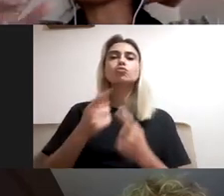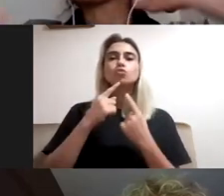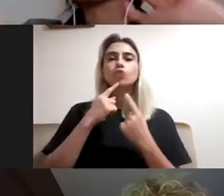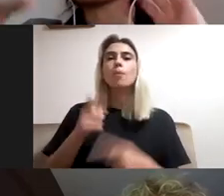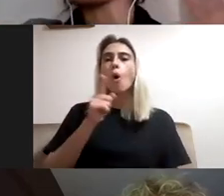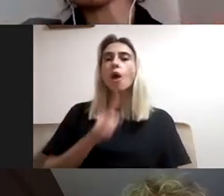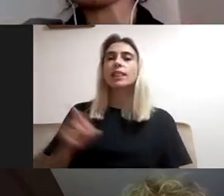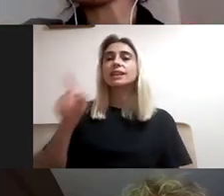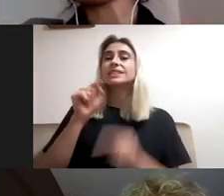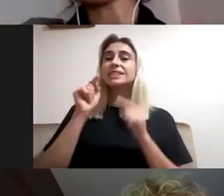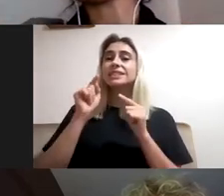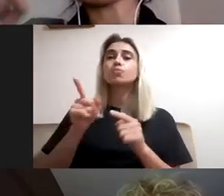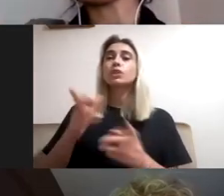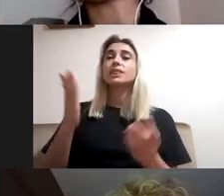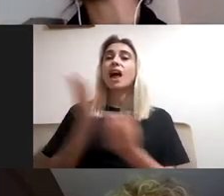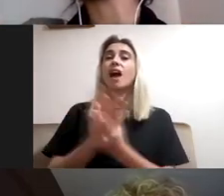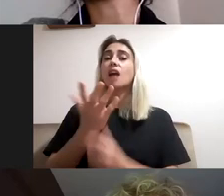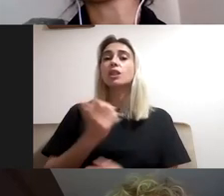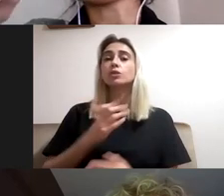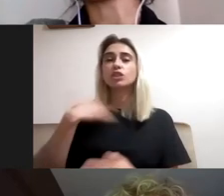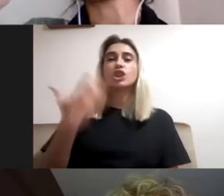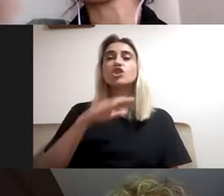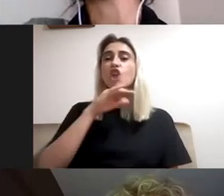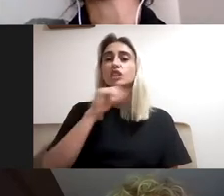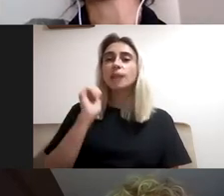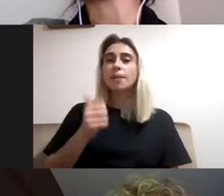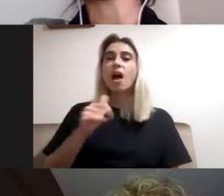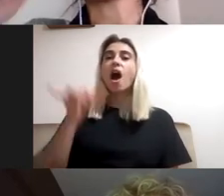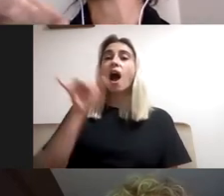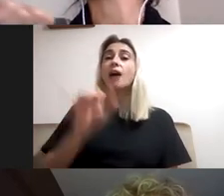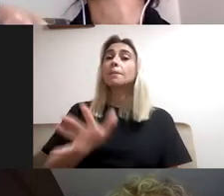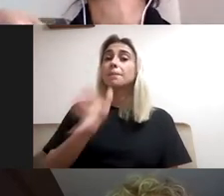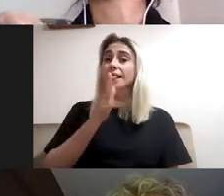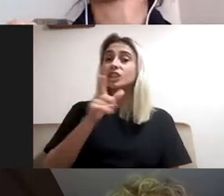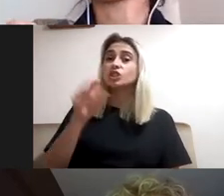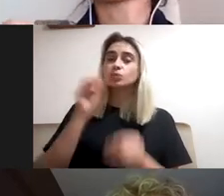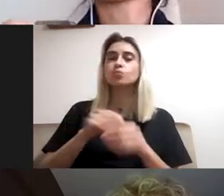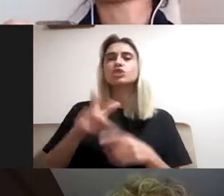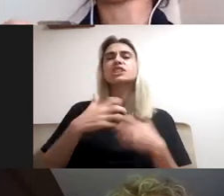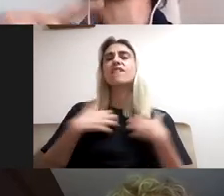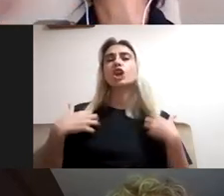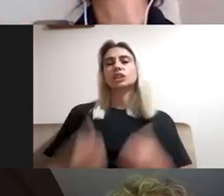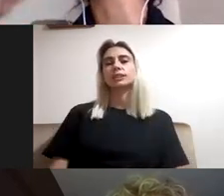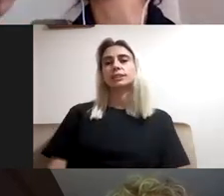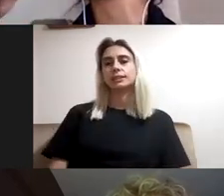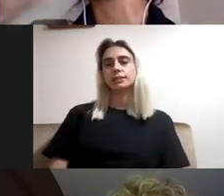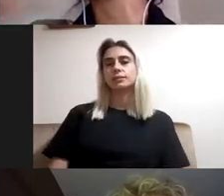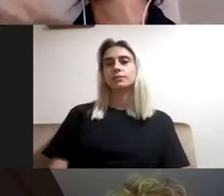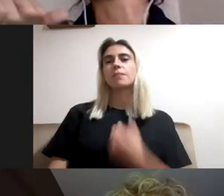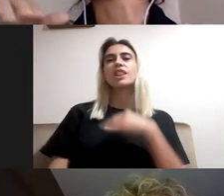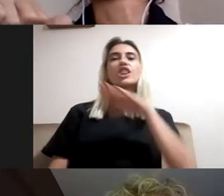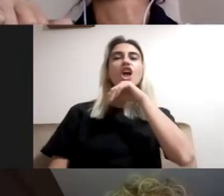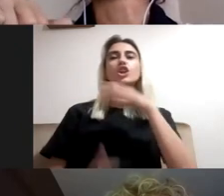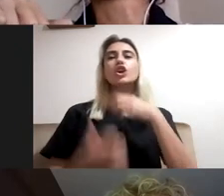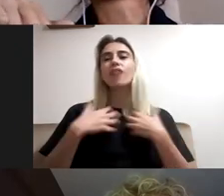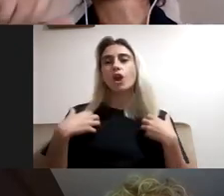Diyorum ki sizler bu dersi aldıktan sonra yaşlandığınızda haklarınızı bildiğiniz için bunları savunacaksınız. Ben yaşlılara güveniyorum.